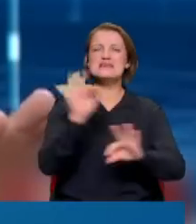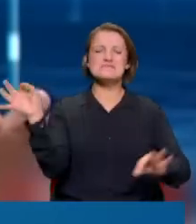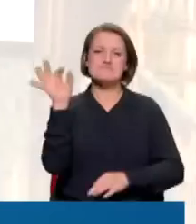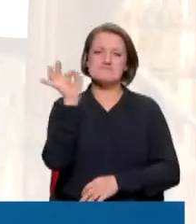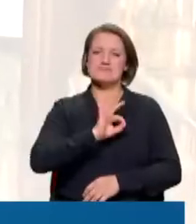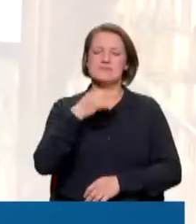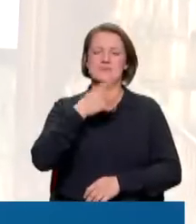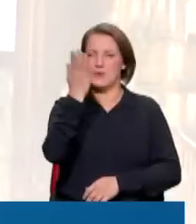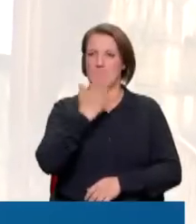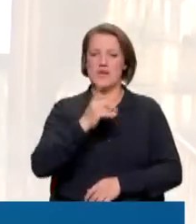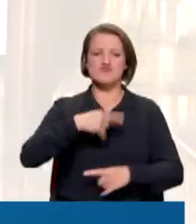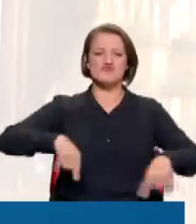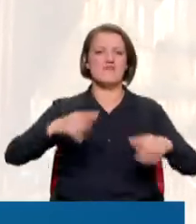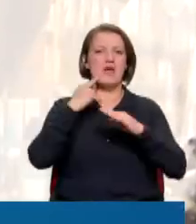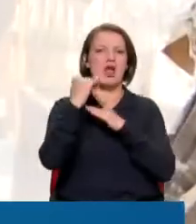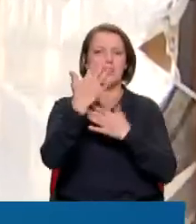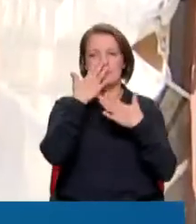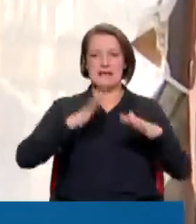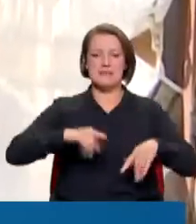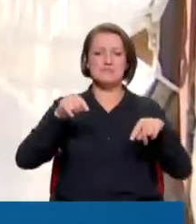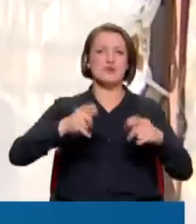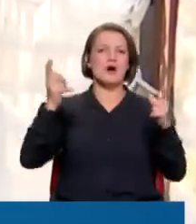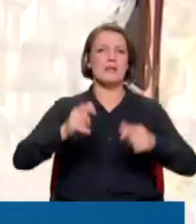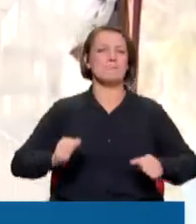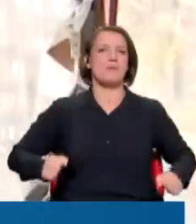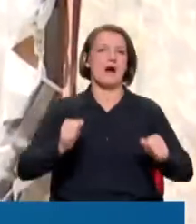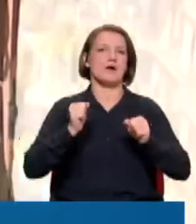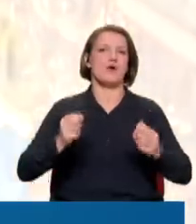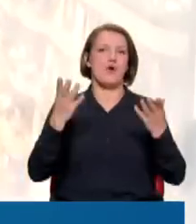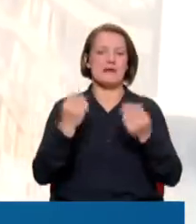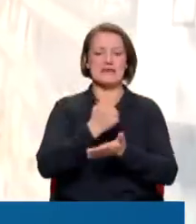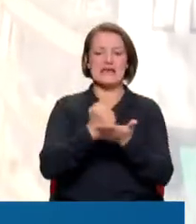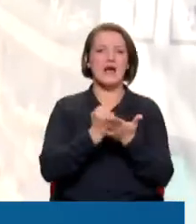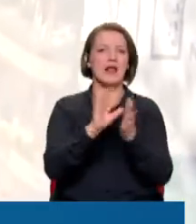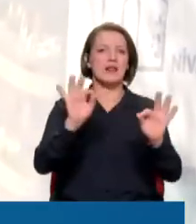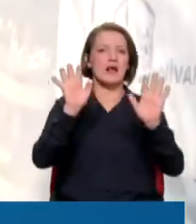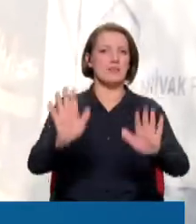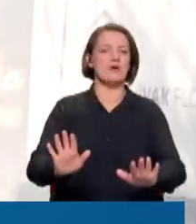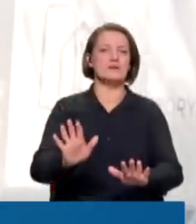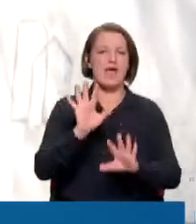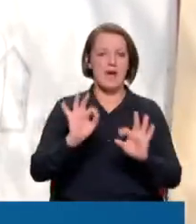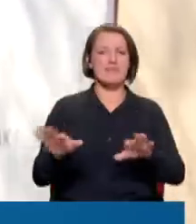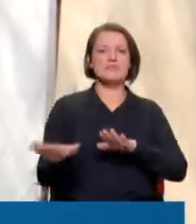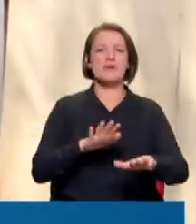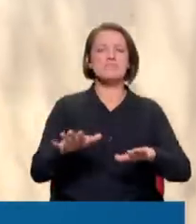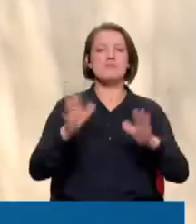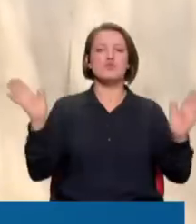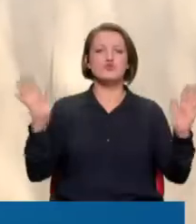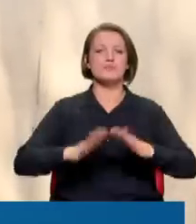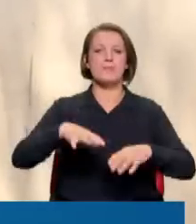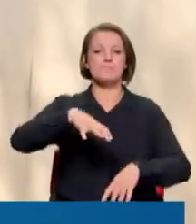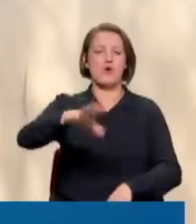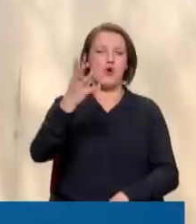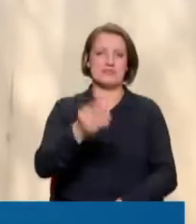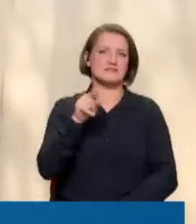yok buradan çevre halkının beklentisi Bu alanın Park olması yeşil alan olması hatta deprem toplanma bölgesi